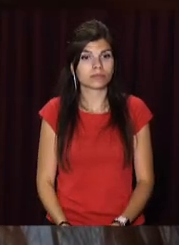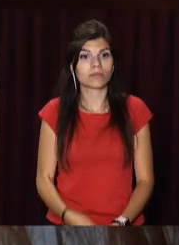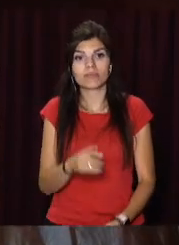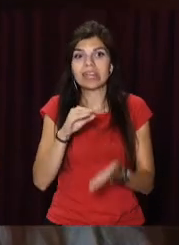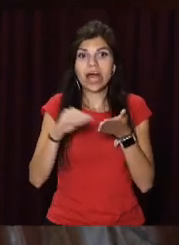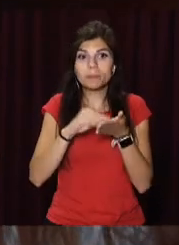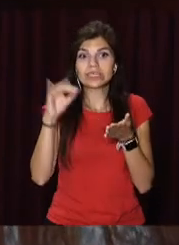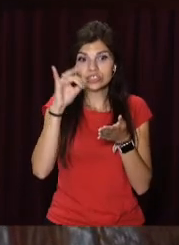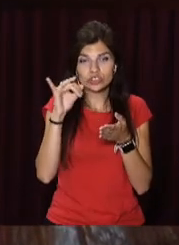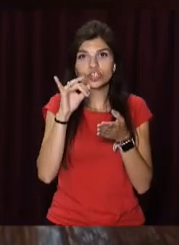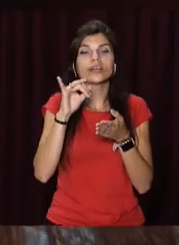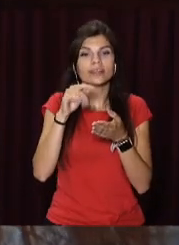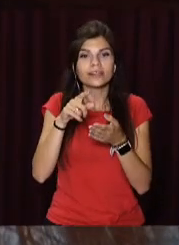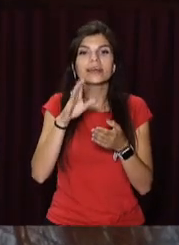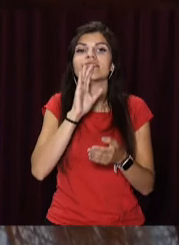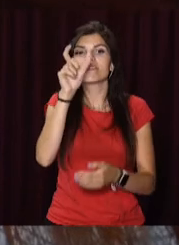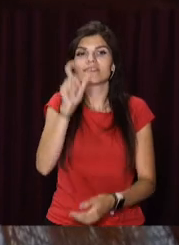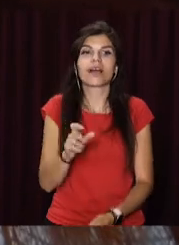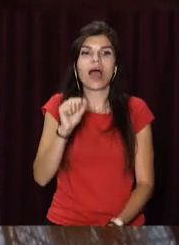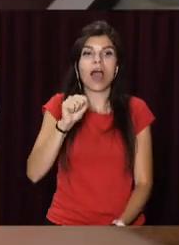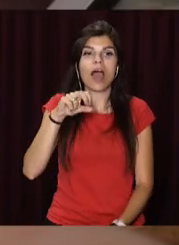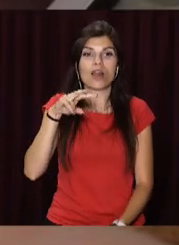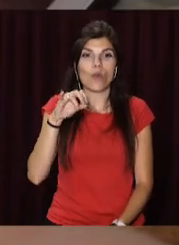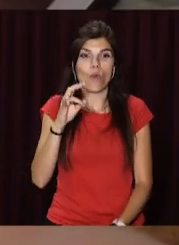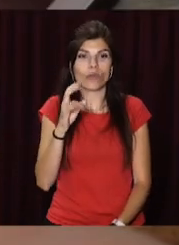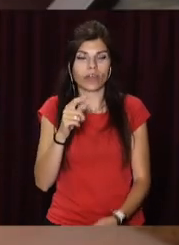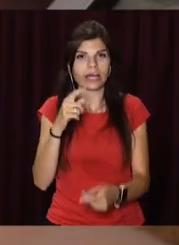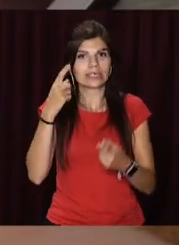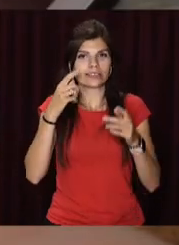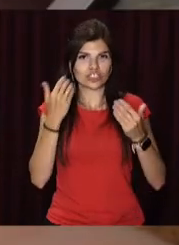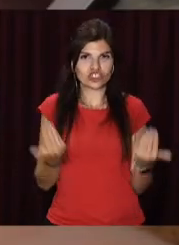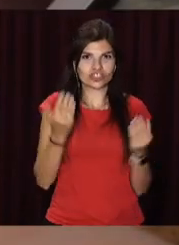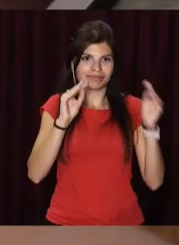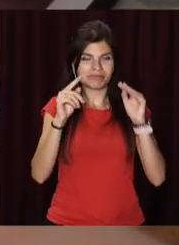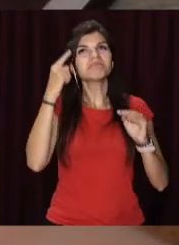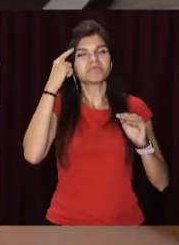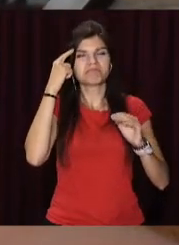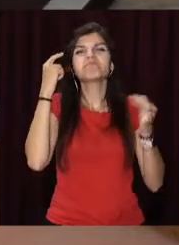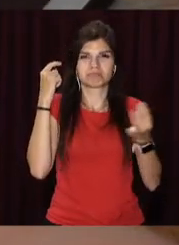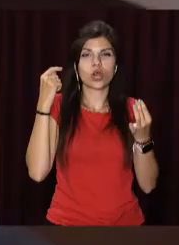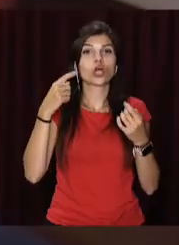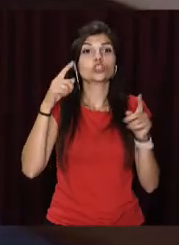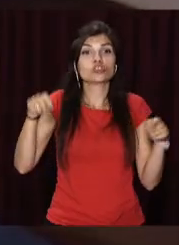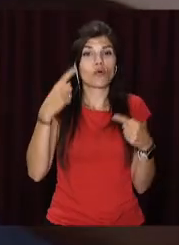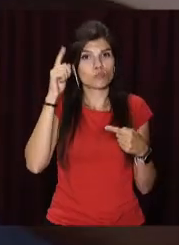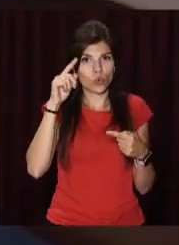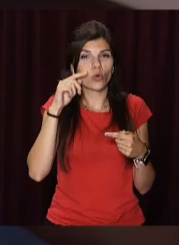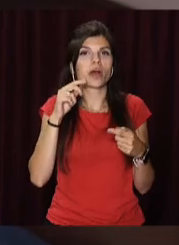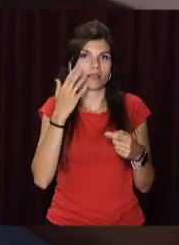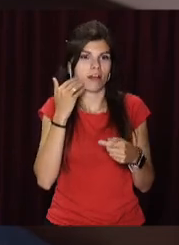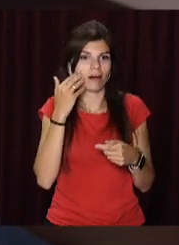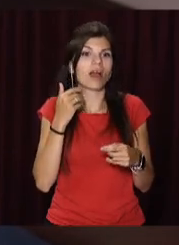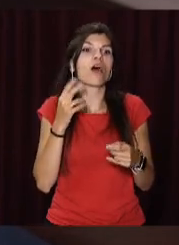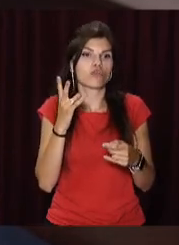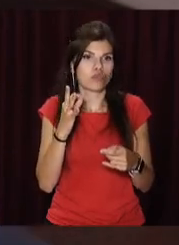Написану історію оживила ілюстраторка Альона Ларіна. Каже, задумка припала до душі, тож створення мультику пройшло легко, хоча